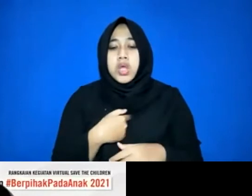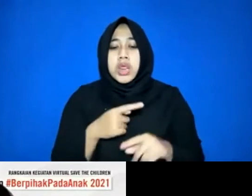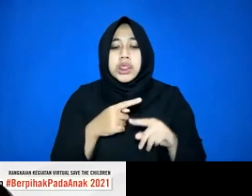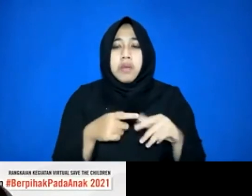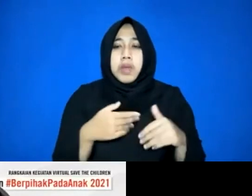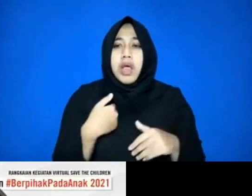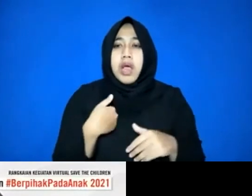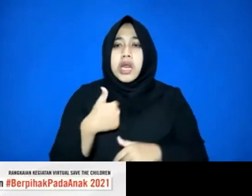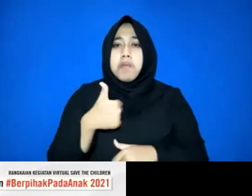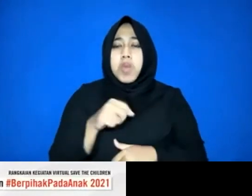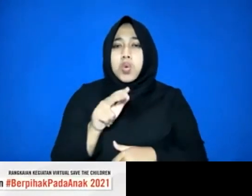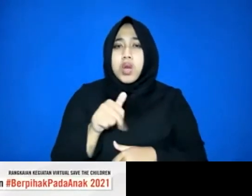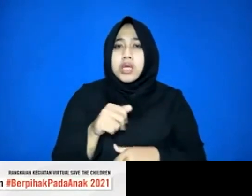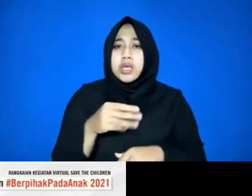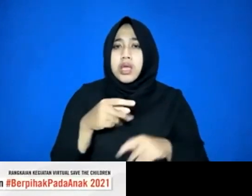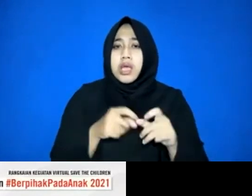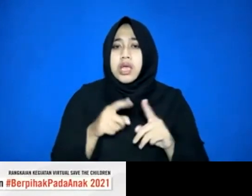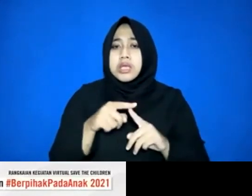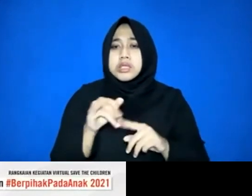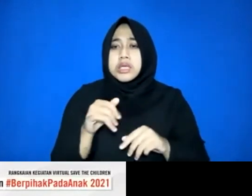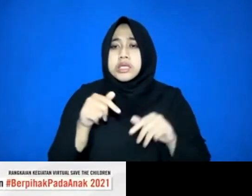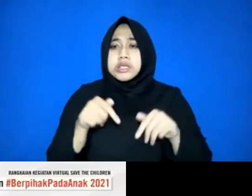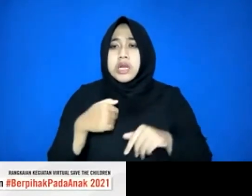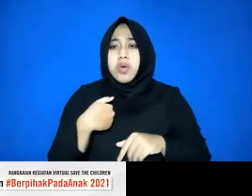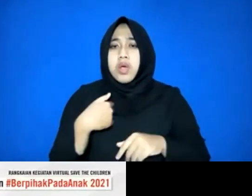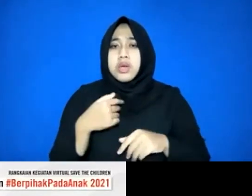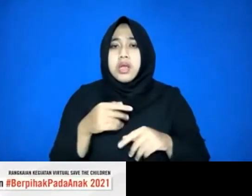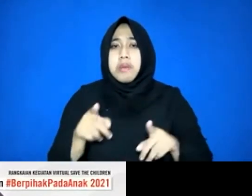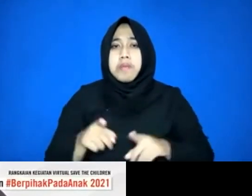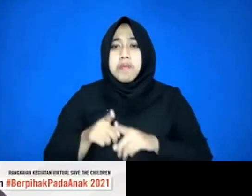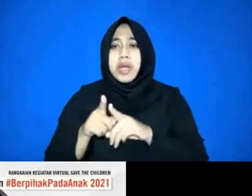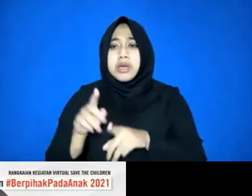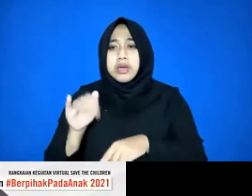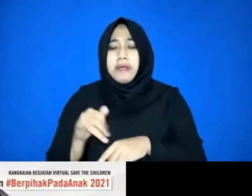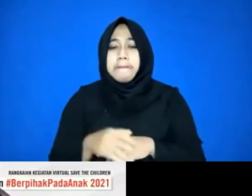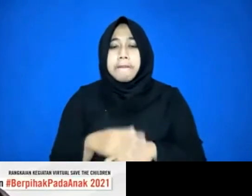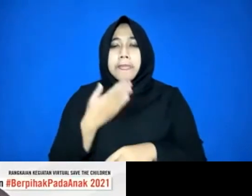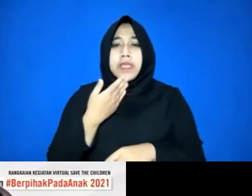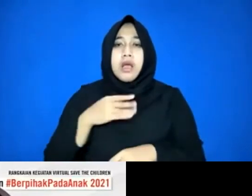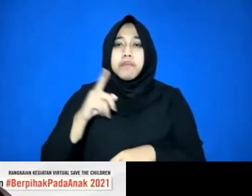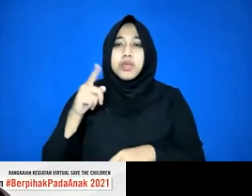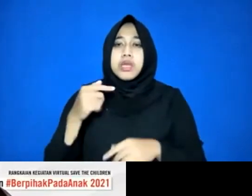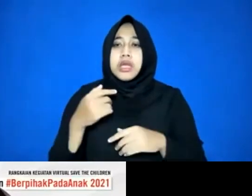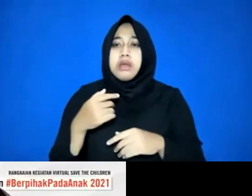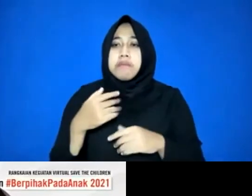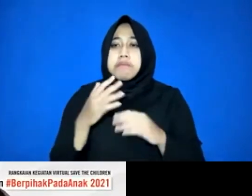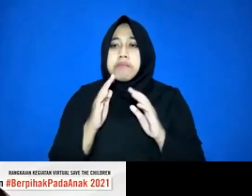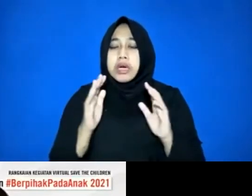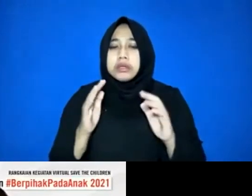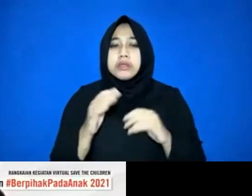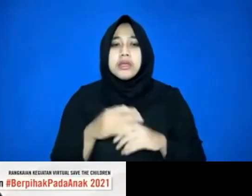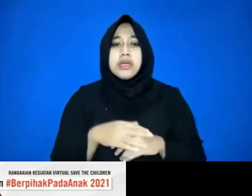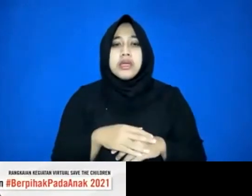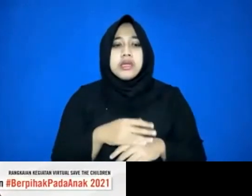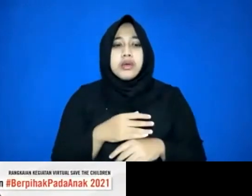hal baru lagi Mbak Esti, karena aku sekarang kan sudah ada partner ya. Jadi alhamdulillah sekali gitu. Jadi